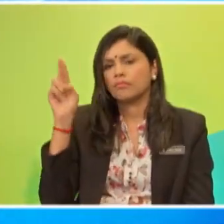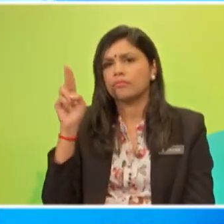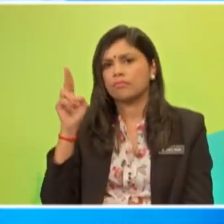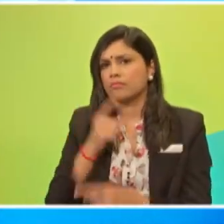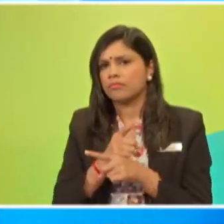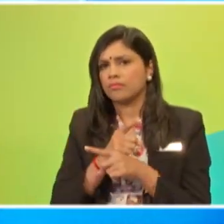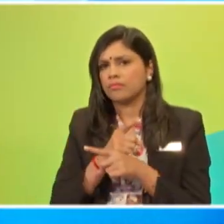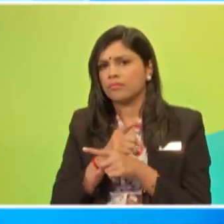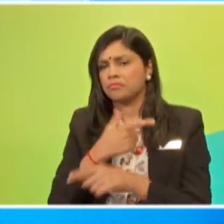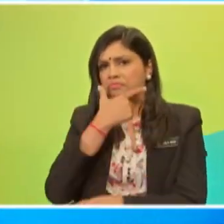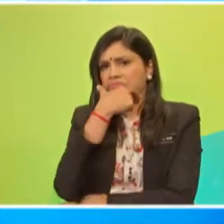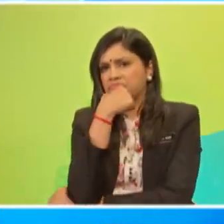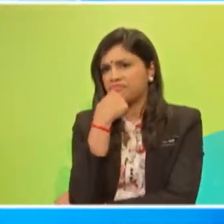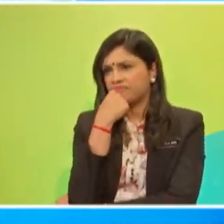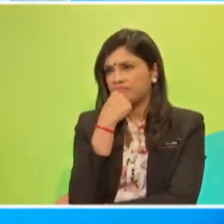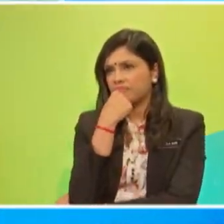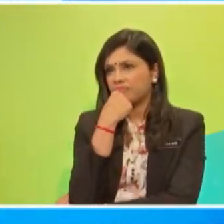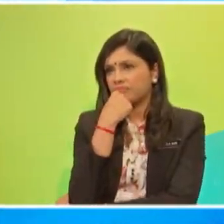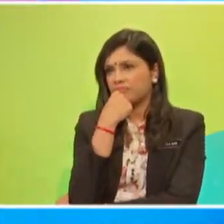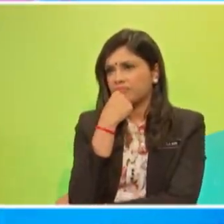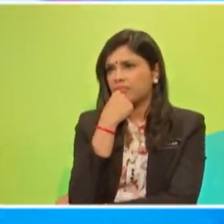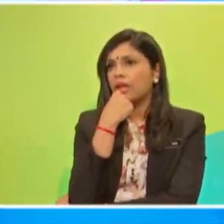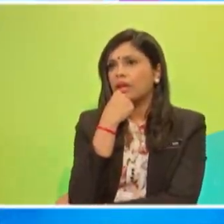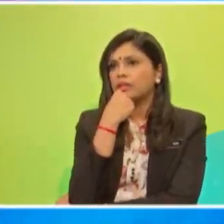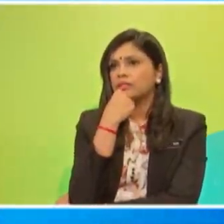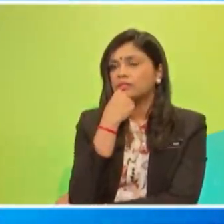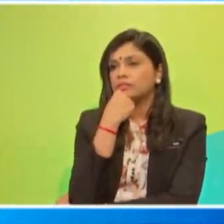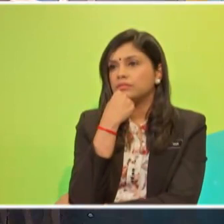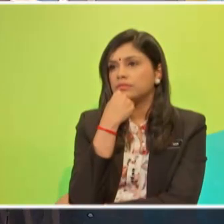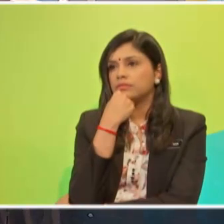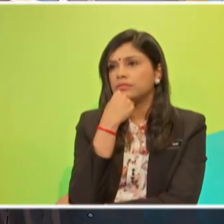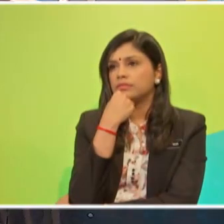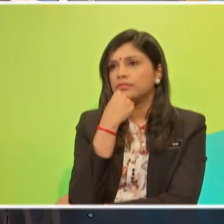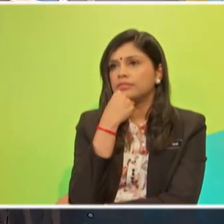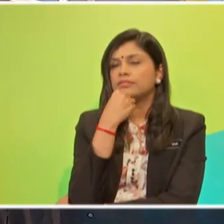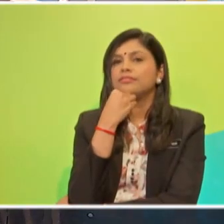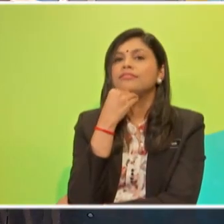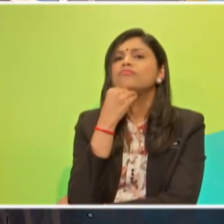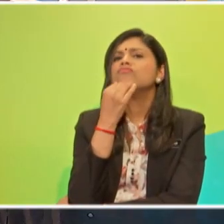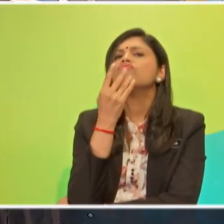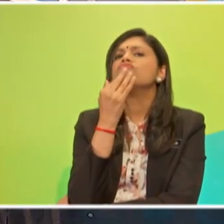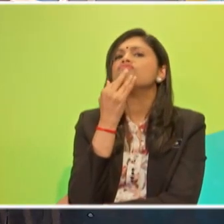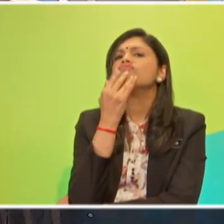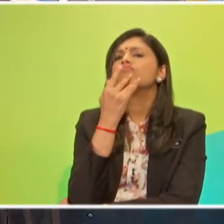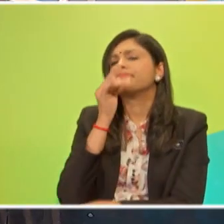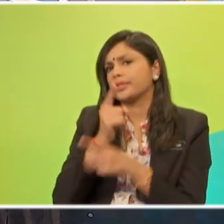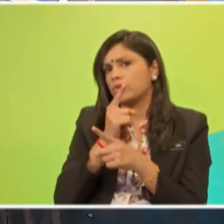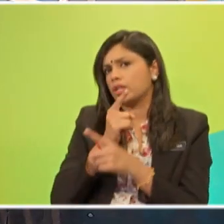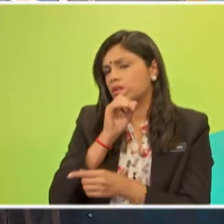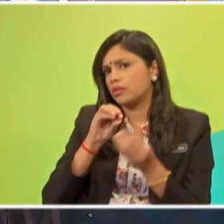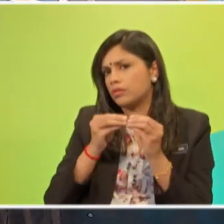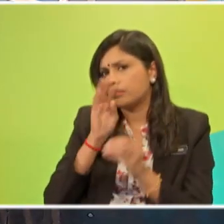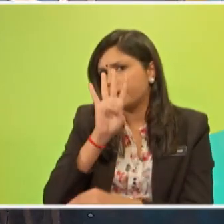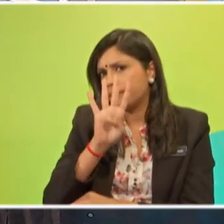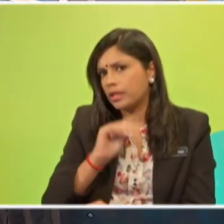Ya. Betul ke ungu? Itu warna merah jambu. Oh, ya ke? Alamak. Macam sama jambu. Warna merah jambu. Sean